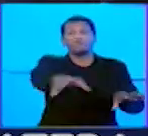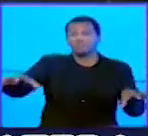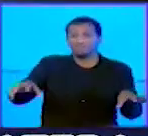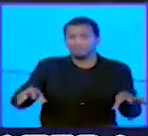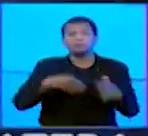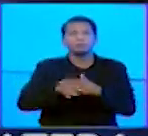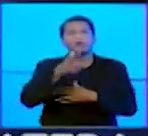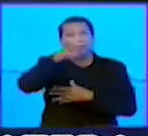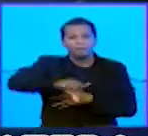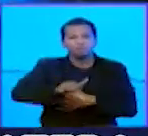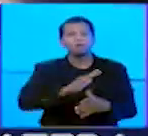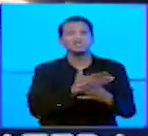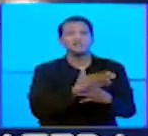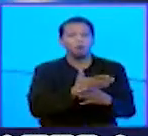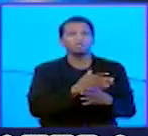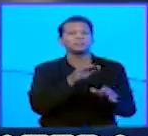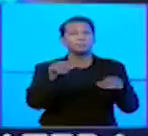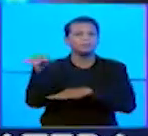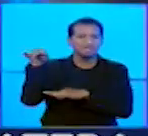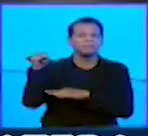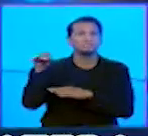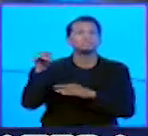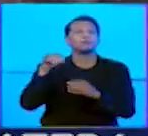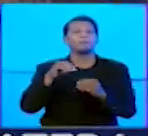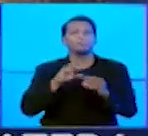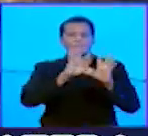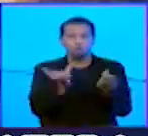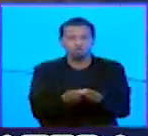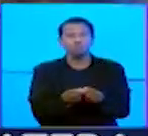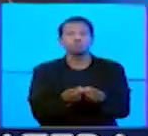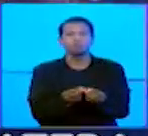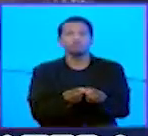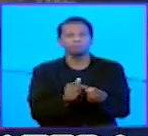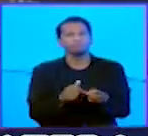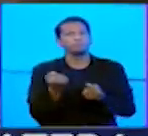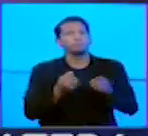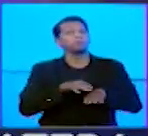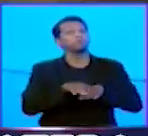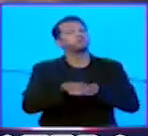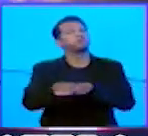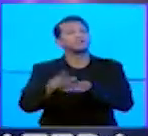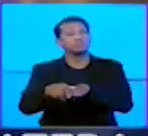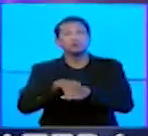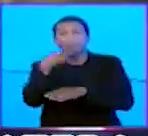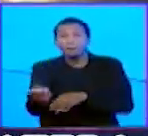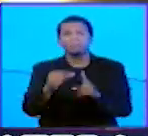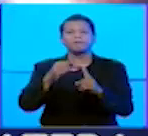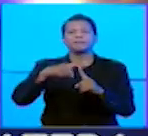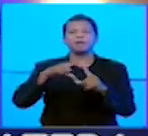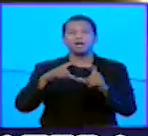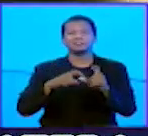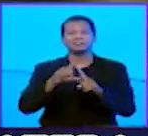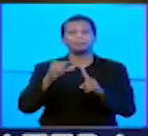Sumatera Barat Jambi Sumatera Selatan dan Bengkulu untuk menjamin perjalanan vaksin PT ASDP Indonesia Ferry